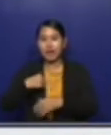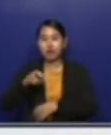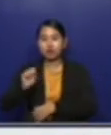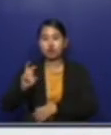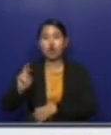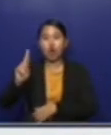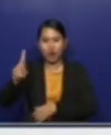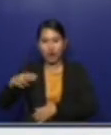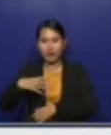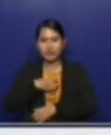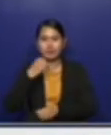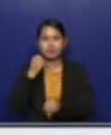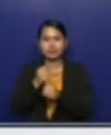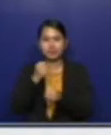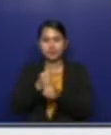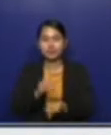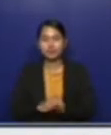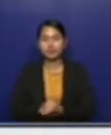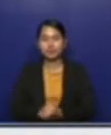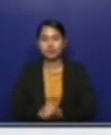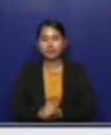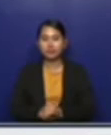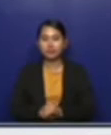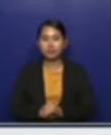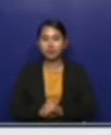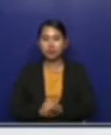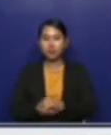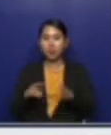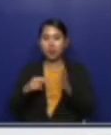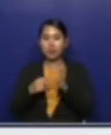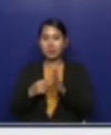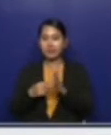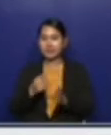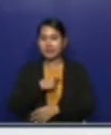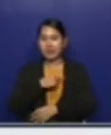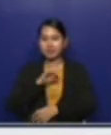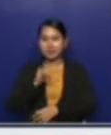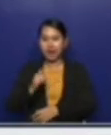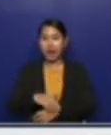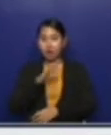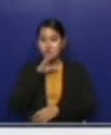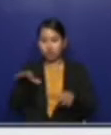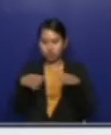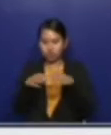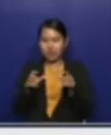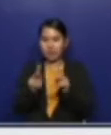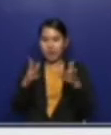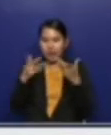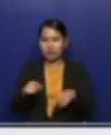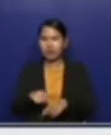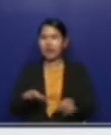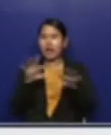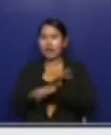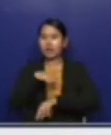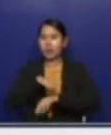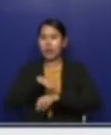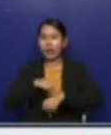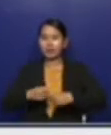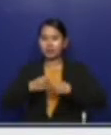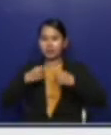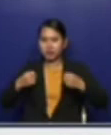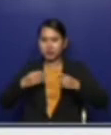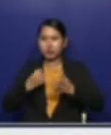ทำนี่ครับมันไม่มีความมั่นใจว่าถ้าคุณตั้งวิสามันไปแล้วเนี่ยซื้อเวลาให้กับรัฐบาลไม่เกิดประโย